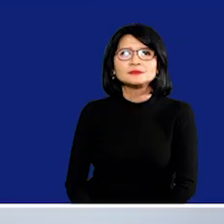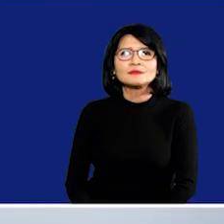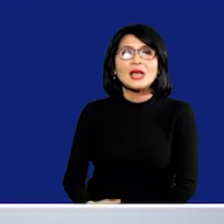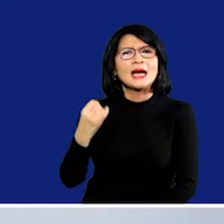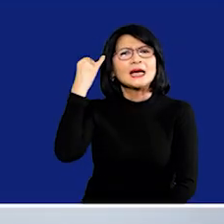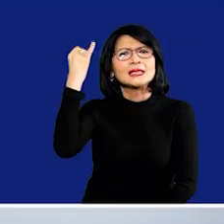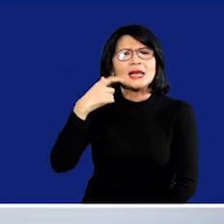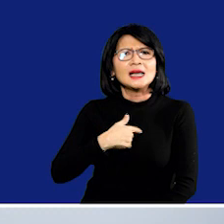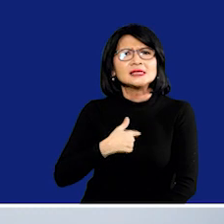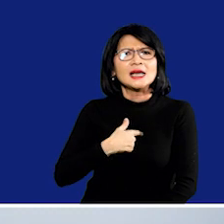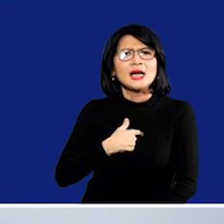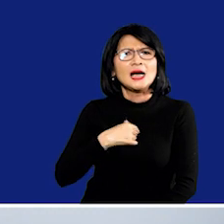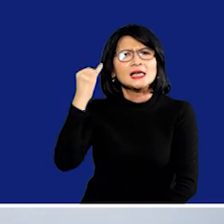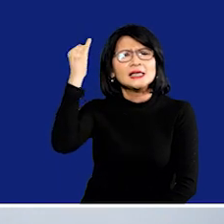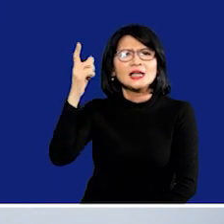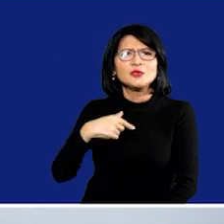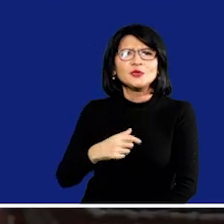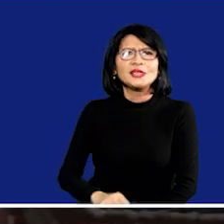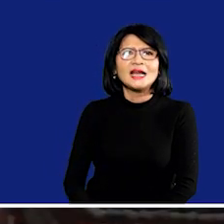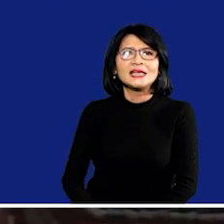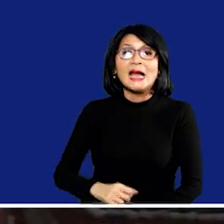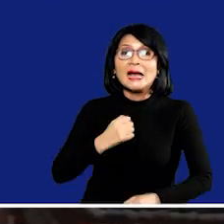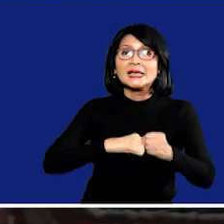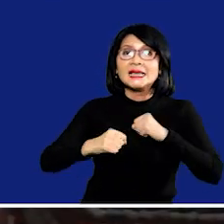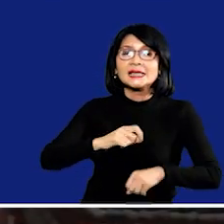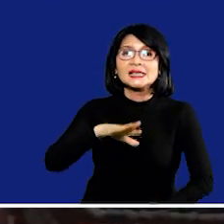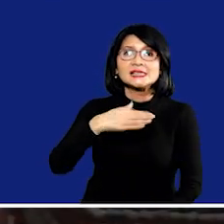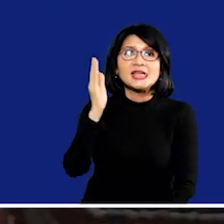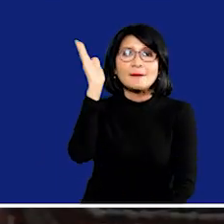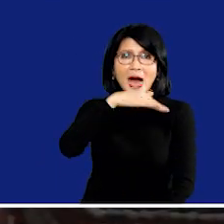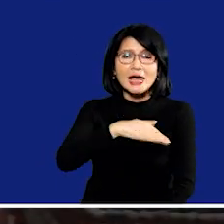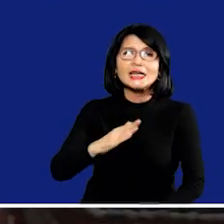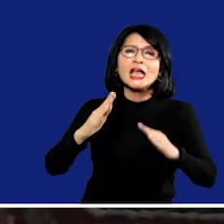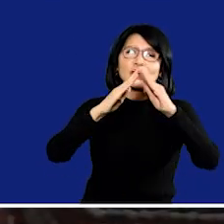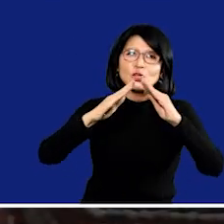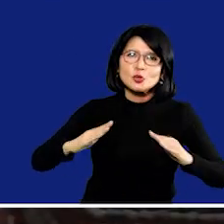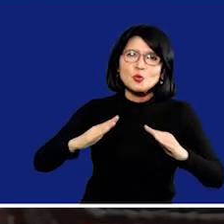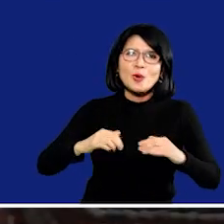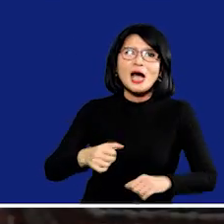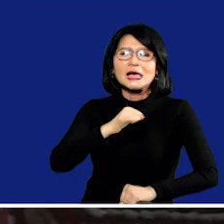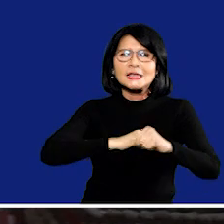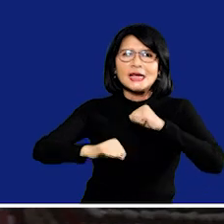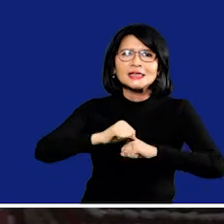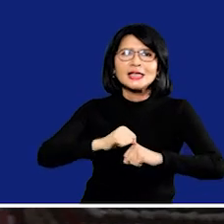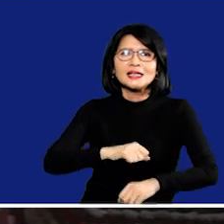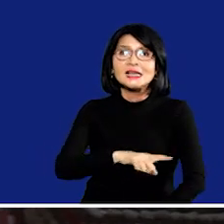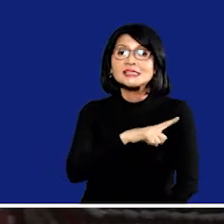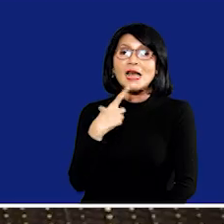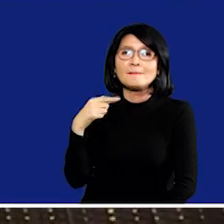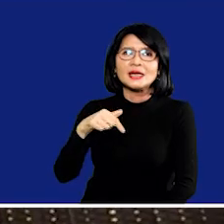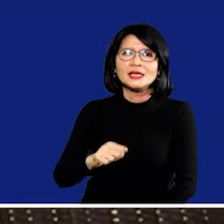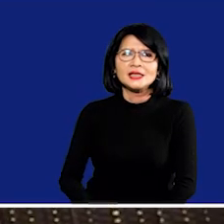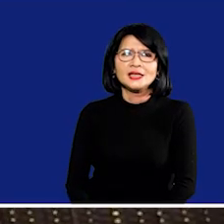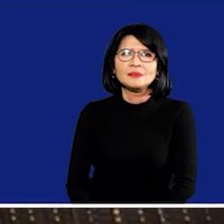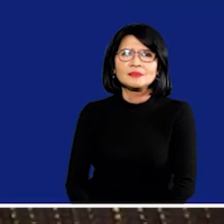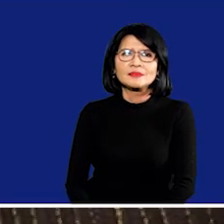Oh, jadi ide ini saya ambil sih berdasarkan rutinitas saya sehari-hari, Kak. Rutinitas saya selama di rumah, hal-hal yang saya lakukan selama di rumah ini.